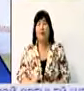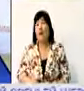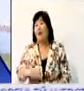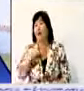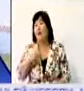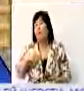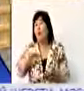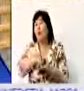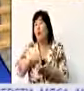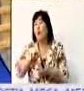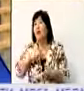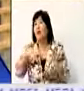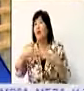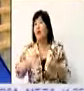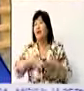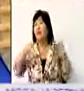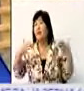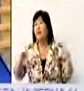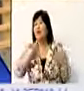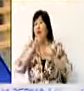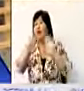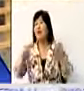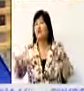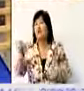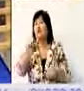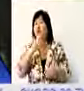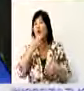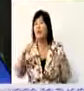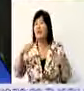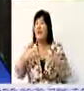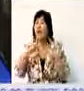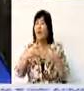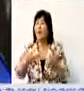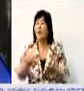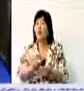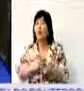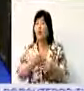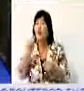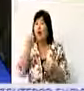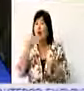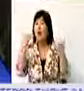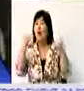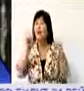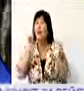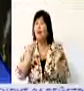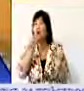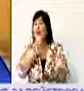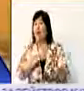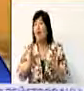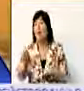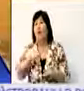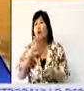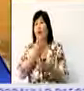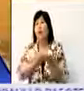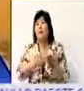Вниманию участников была представлена масштабная выставка. Все о последних технологиях полученной породы скота, о правильном рационе. Был